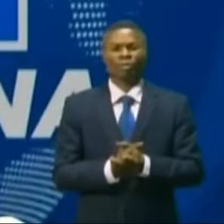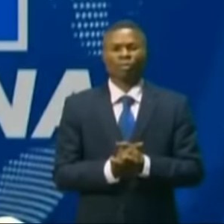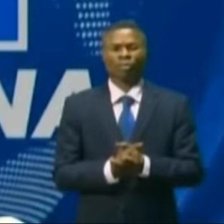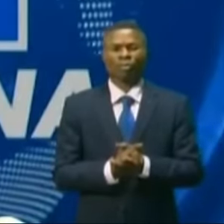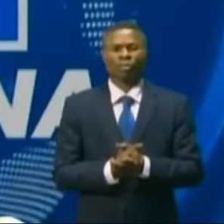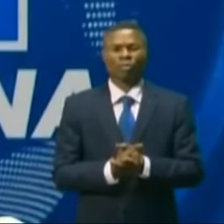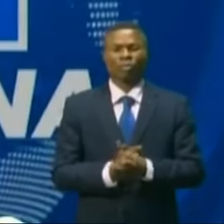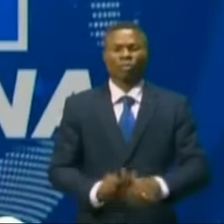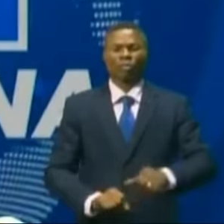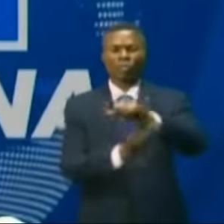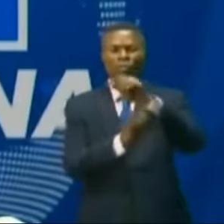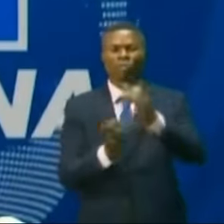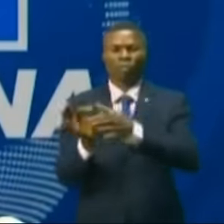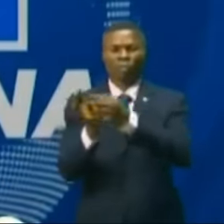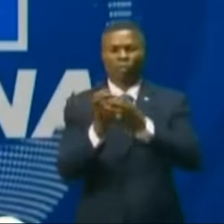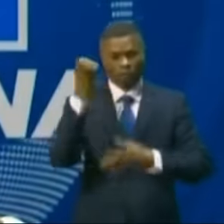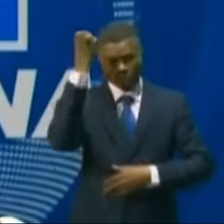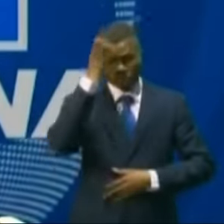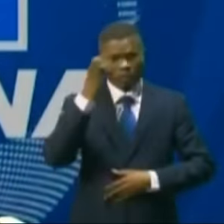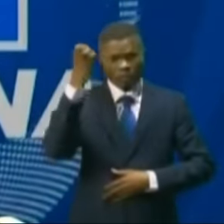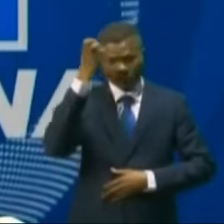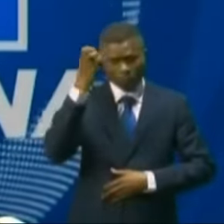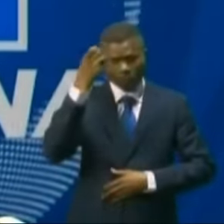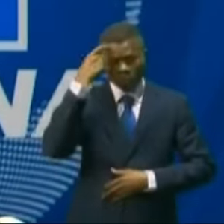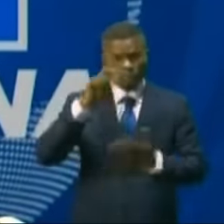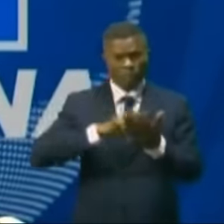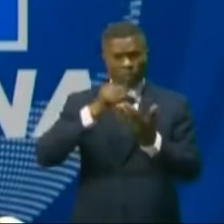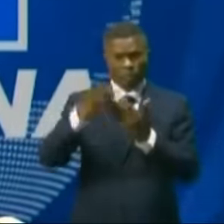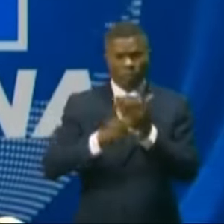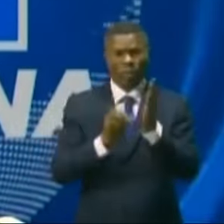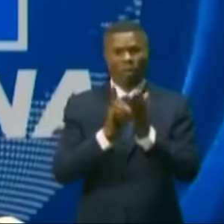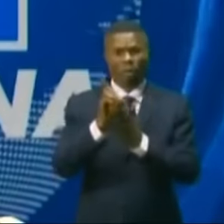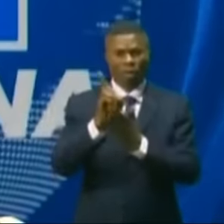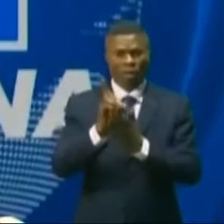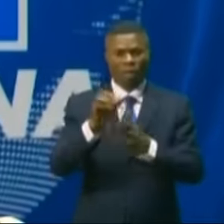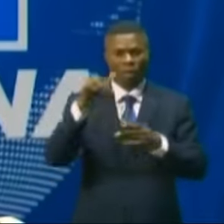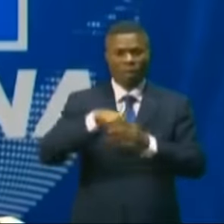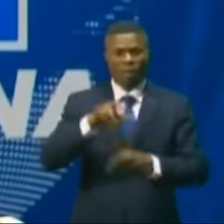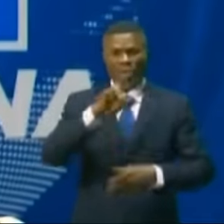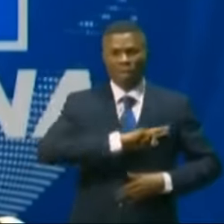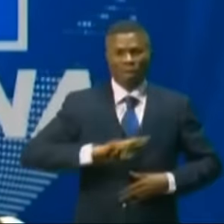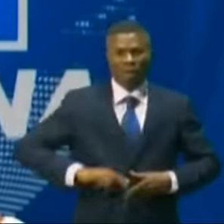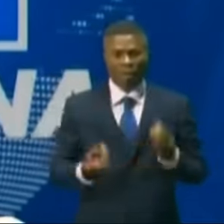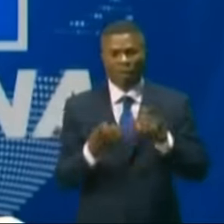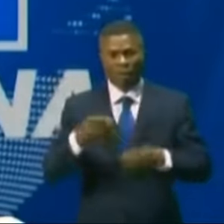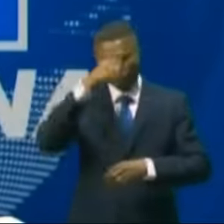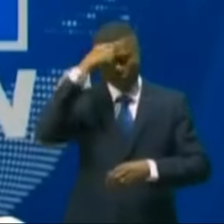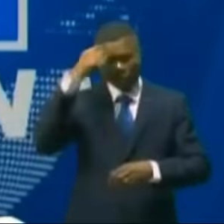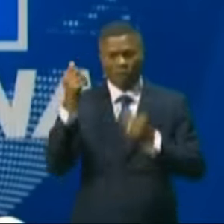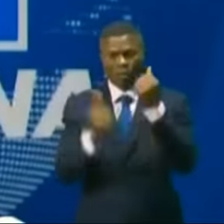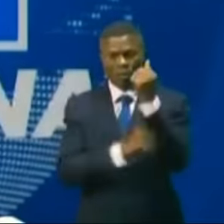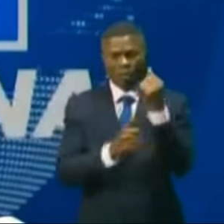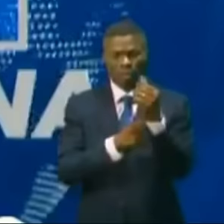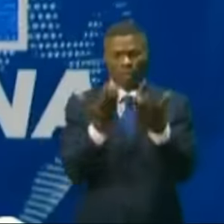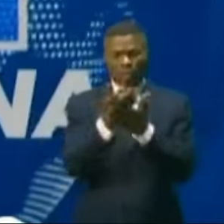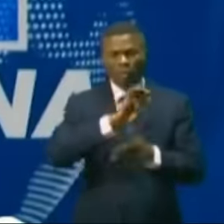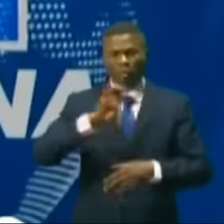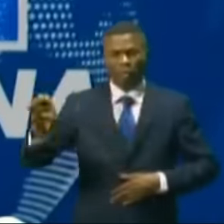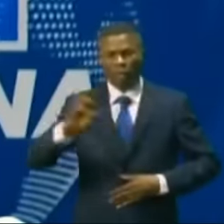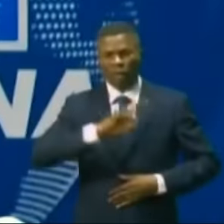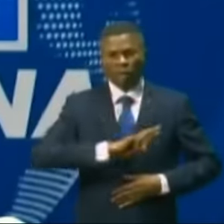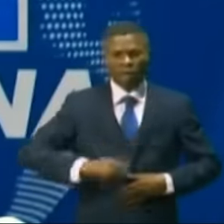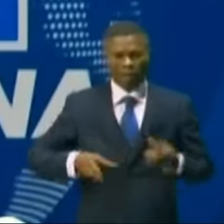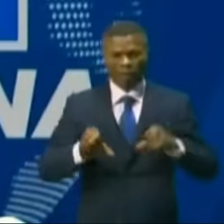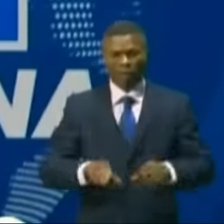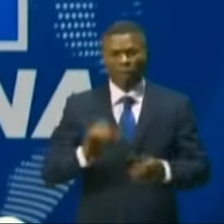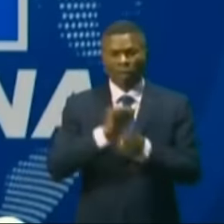Le soutien de l'Union européenne au programme du développement en RDC et la crise humanitaire dans l'est du pays est